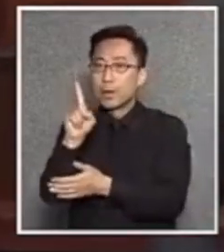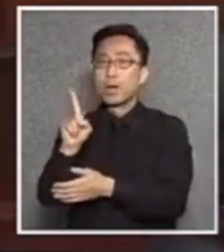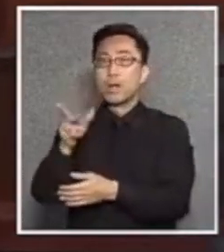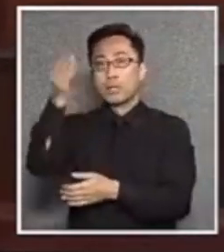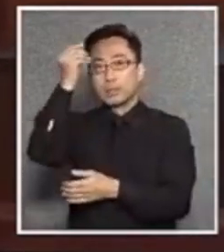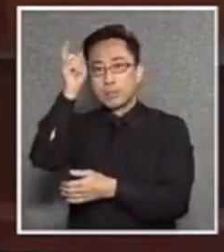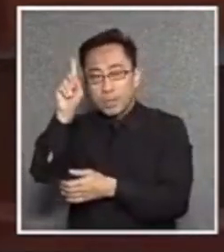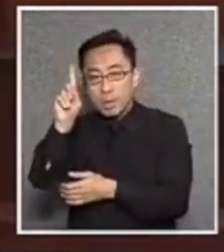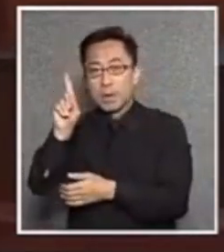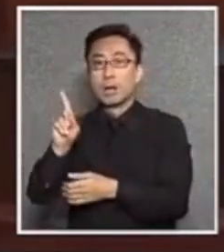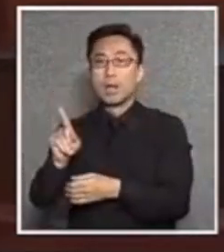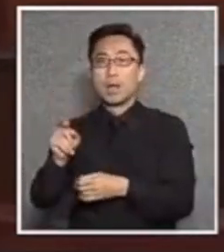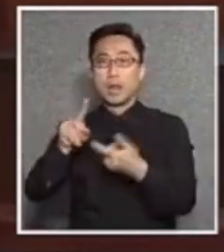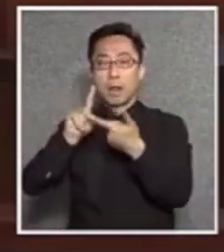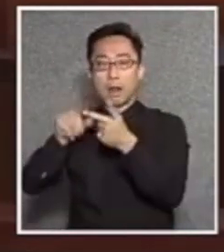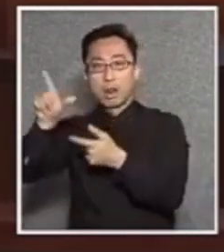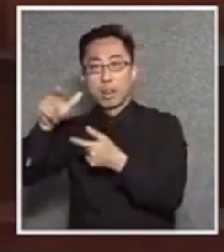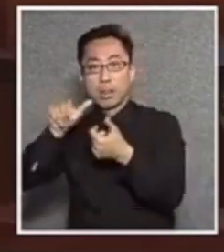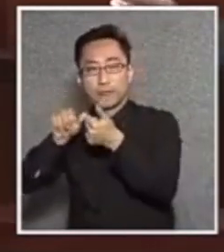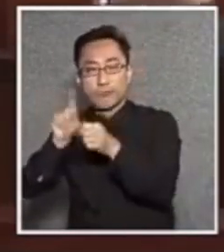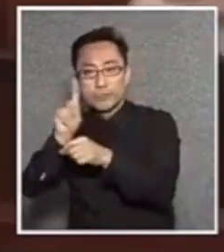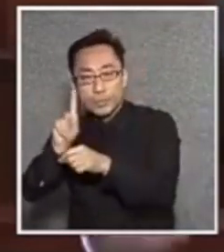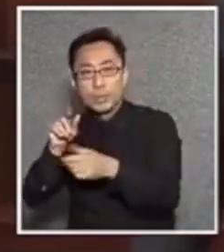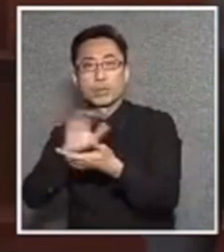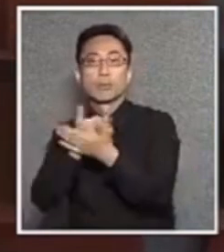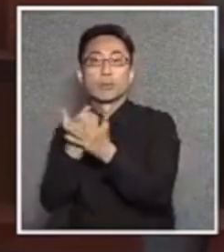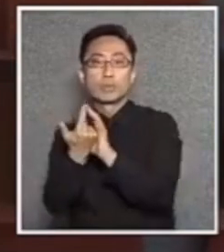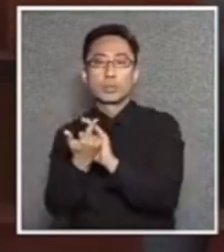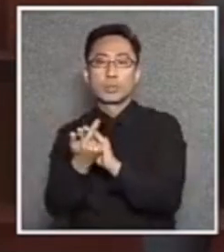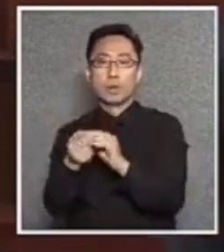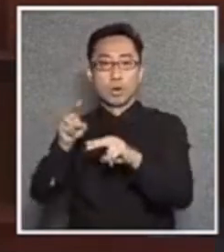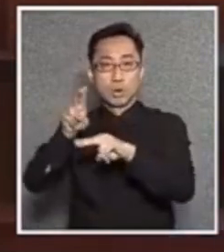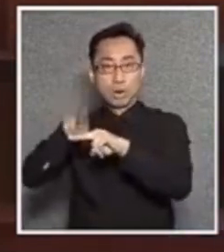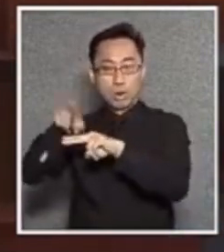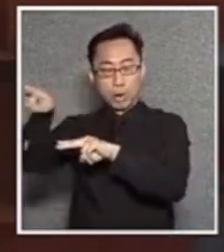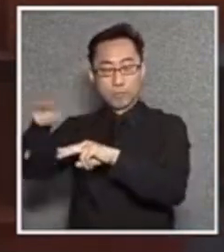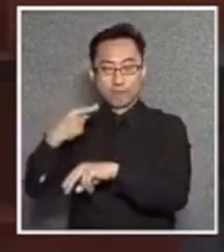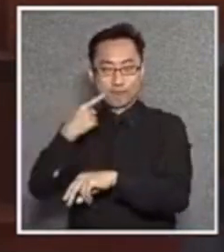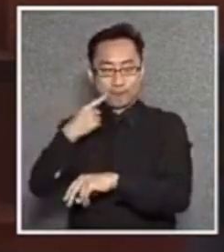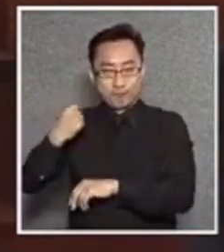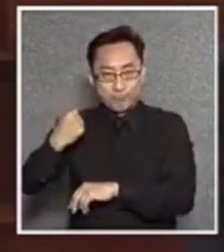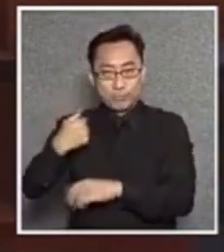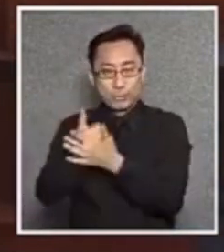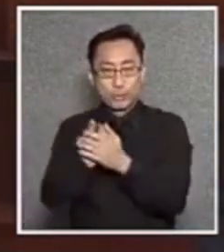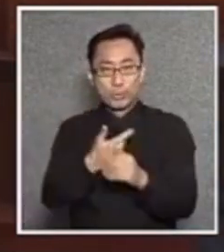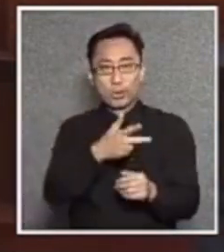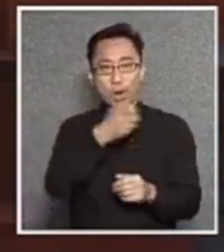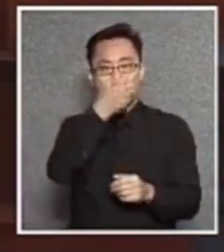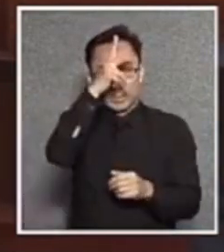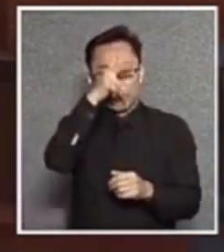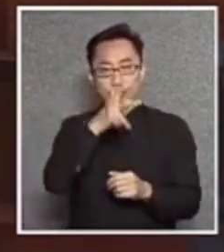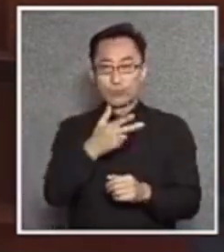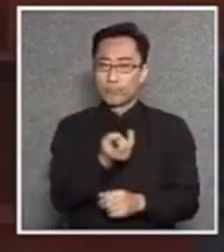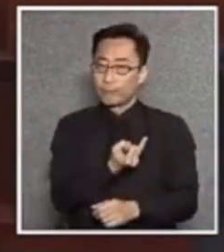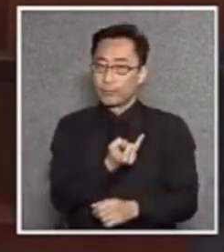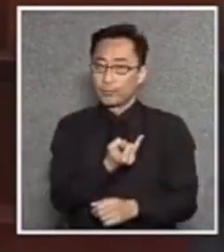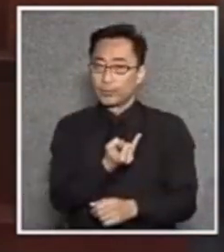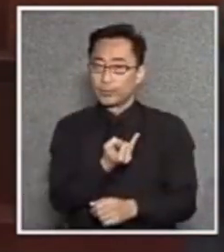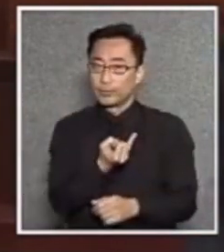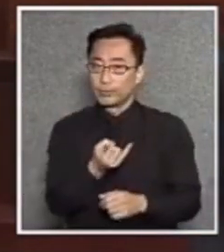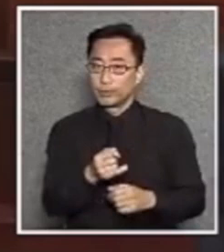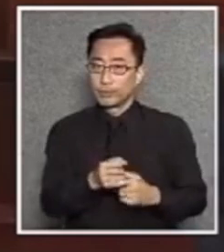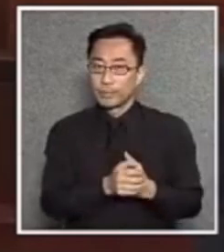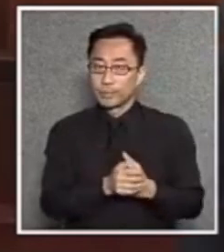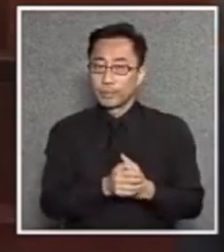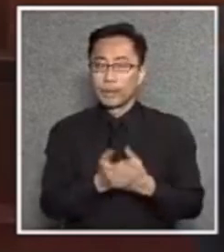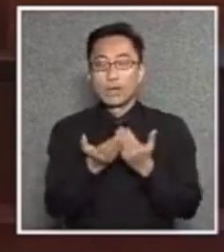樣？李克強總理又講乜啊？你睇中央政府態度幾強硬？哇！你特區政府死狗咁樣。你真係讀